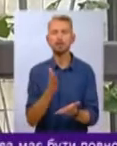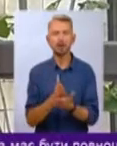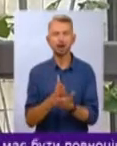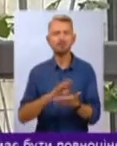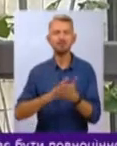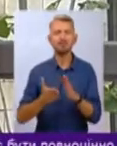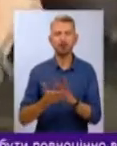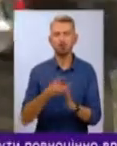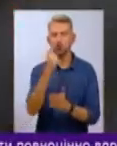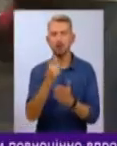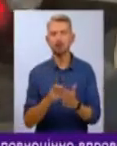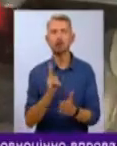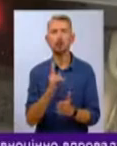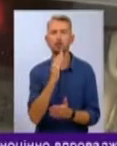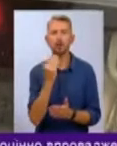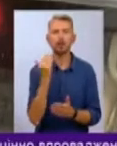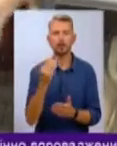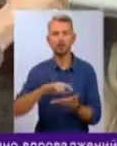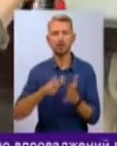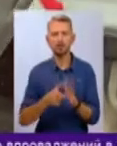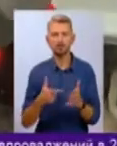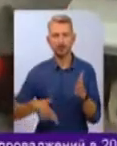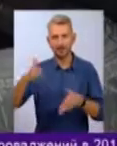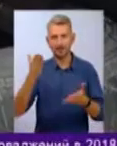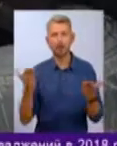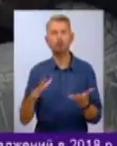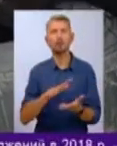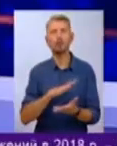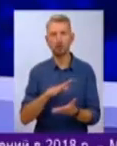зображення і кому належить приміщення, на стінах якого були графіті.